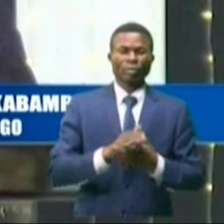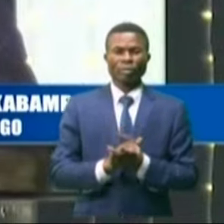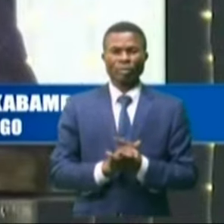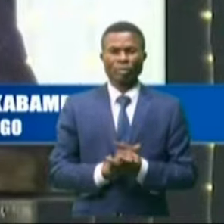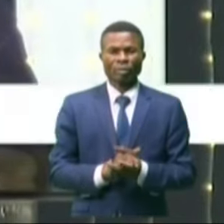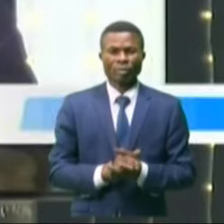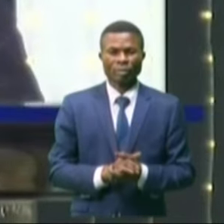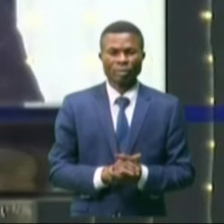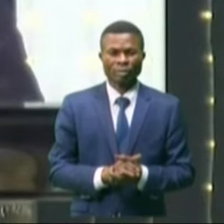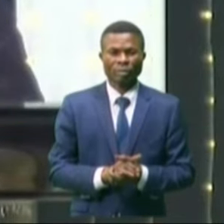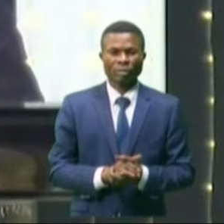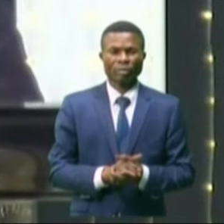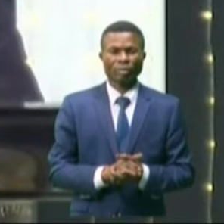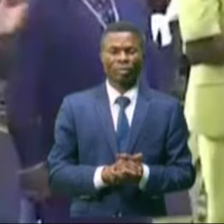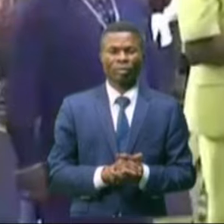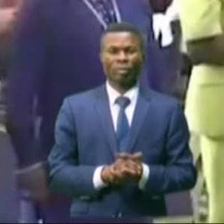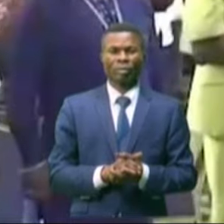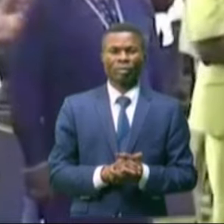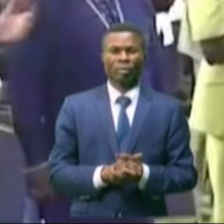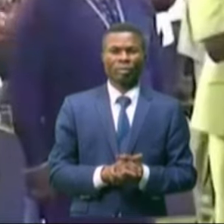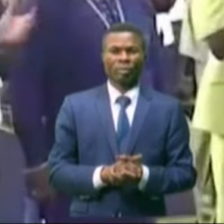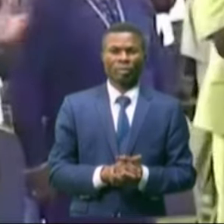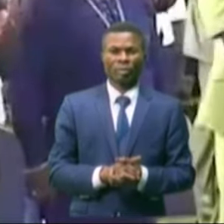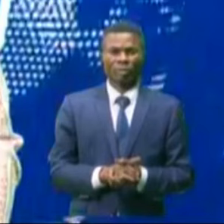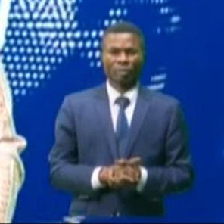Dieu de prier pour la paix.